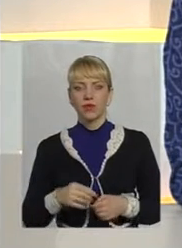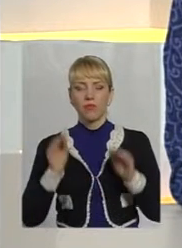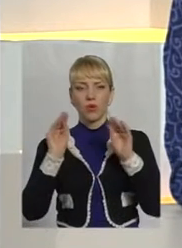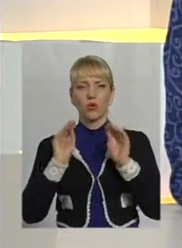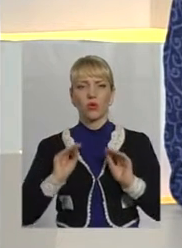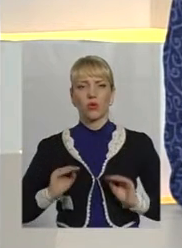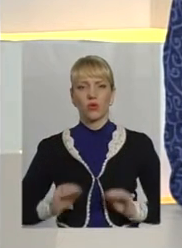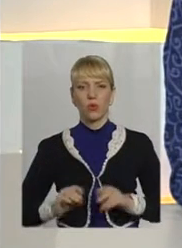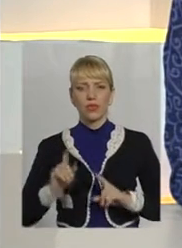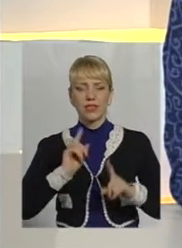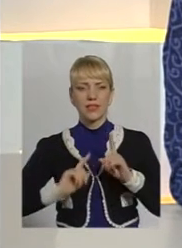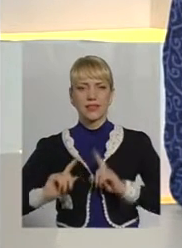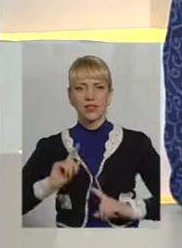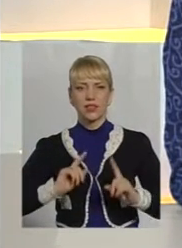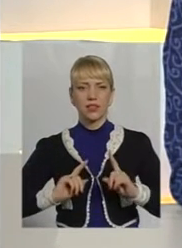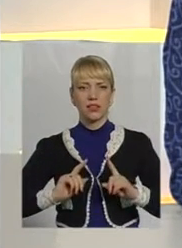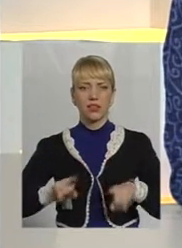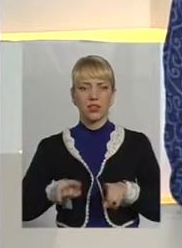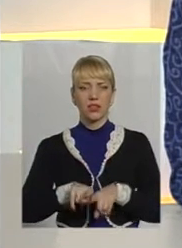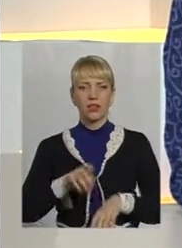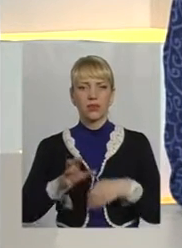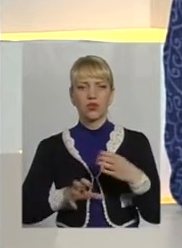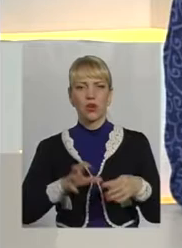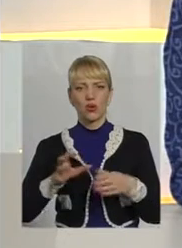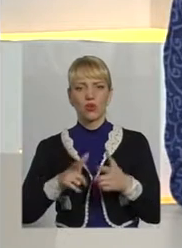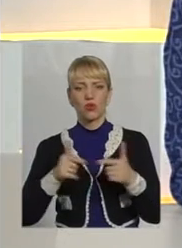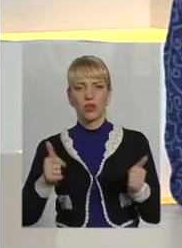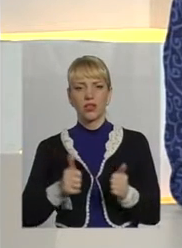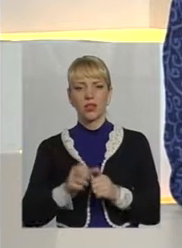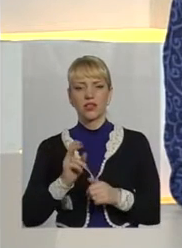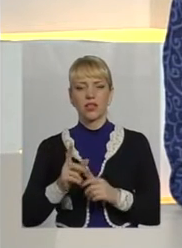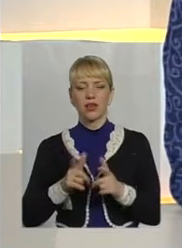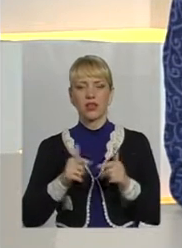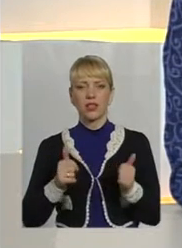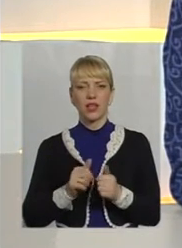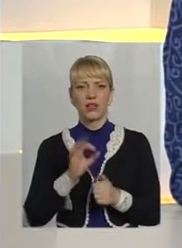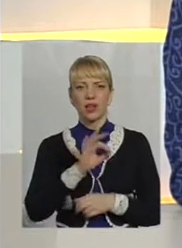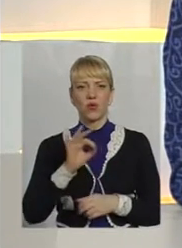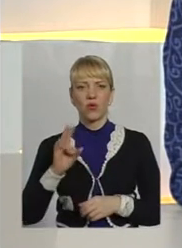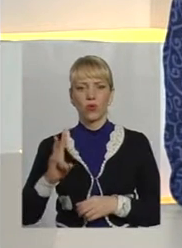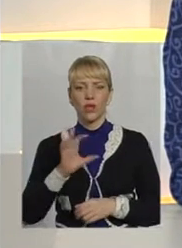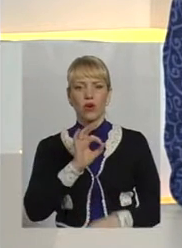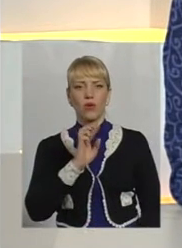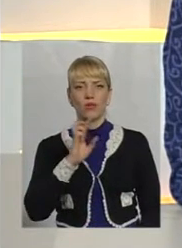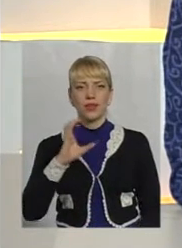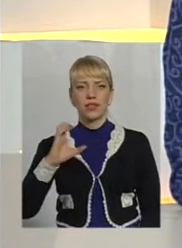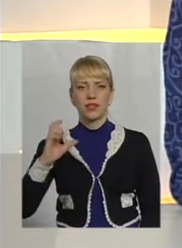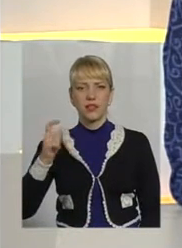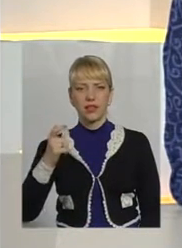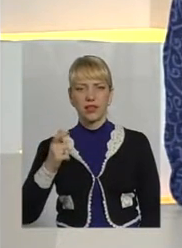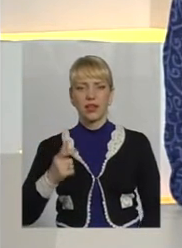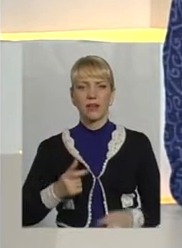протоколів, засідань таких міжнародних організацій, як Організація Об'єднаних Націй, ОБСЄ, це Організація